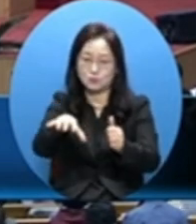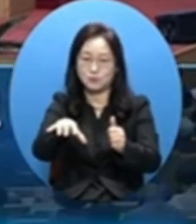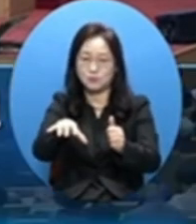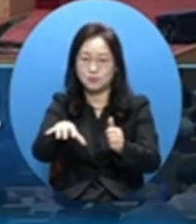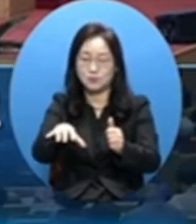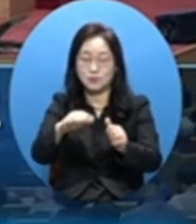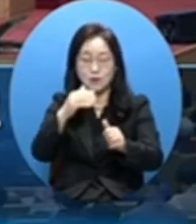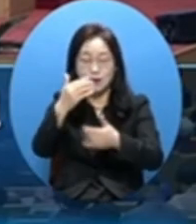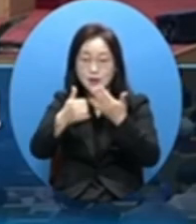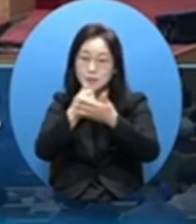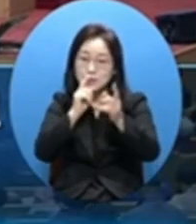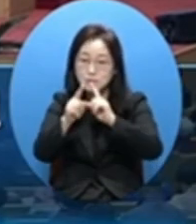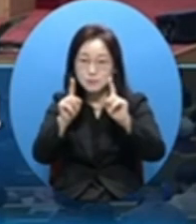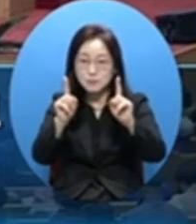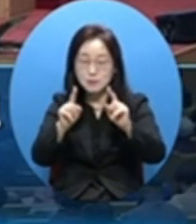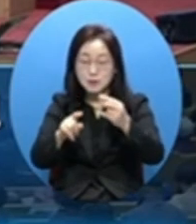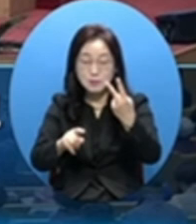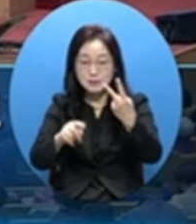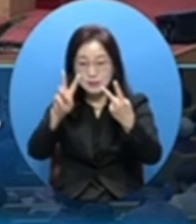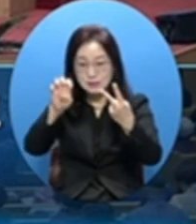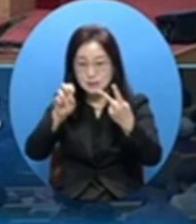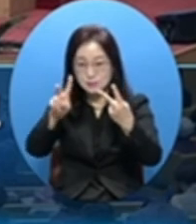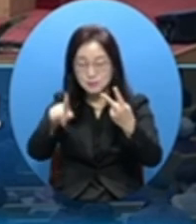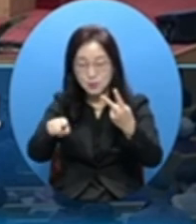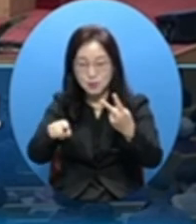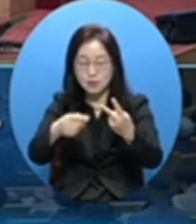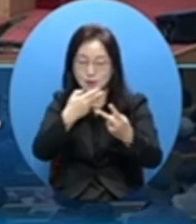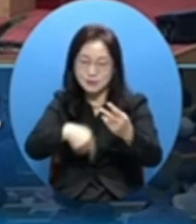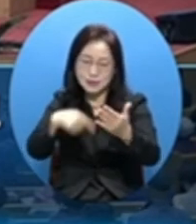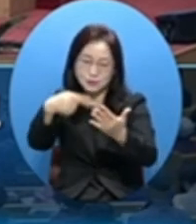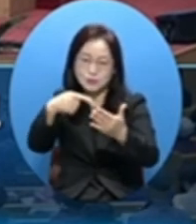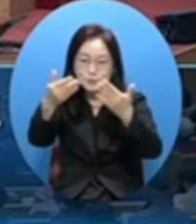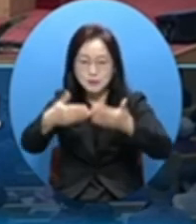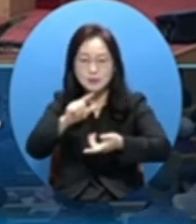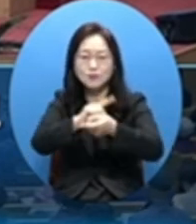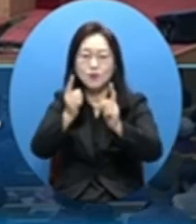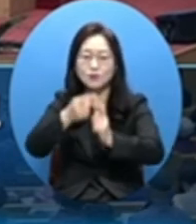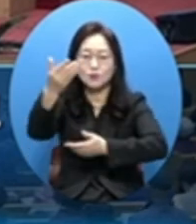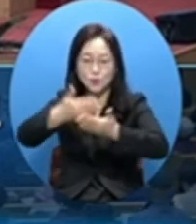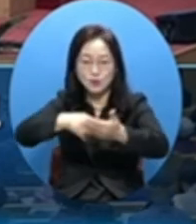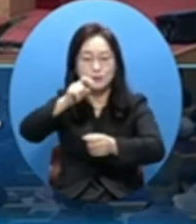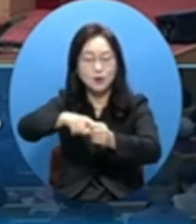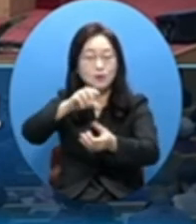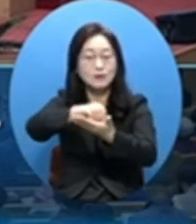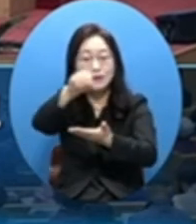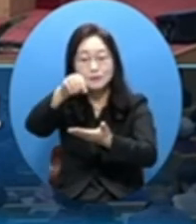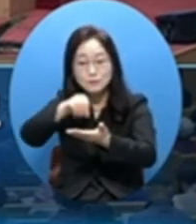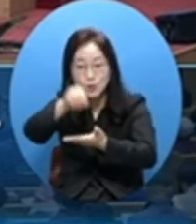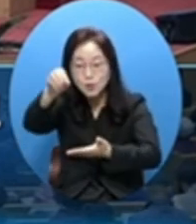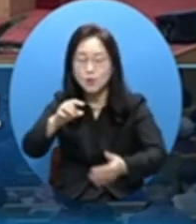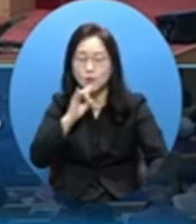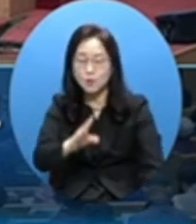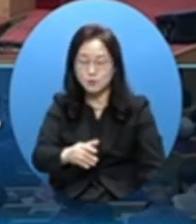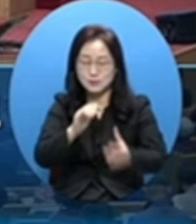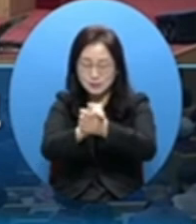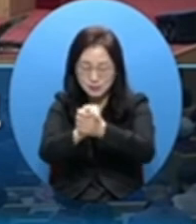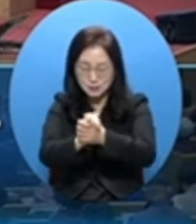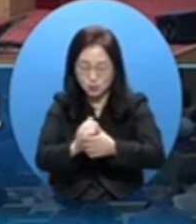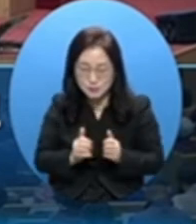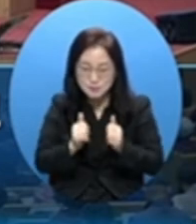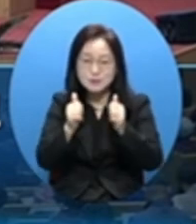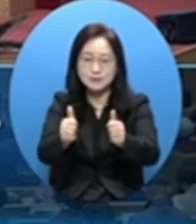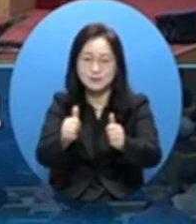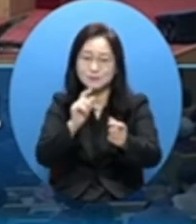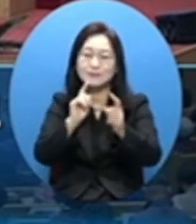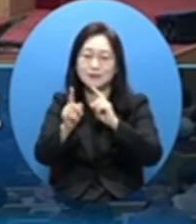말씀 보니까 2장 42절에 그들이 사도의 가르침마다 서로 교제하고 떡을 떼며 오로지 기도하길래 힘쓰니라